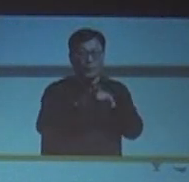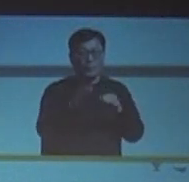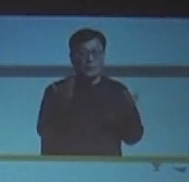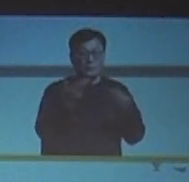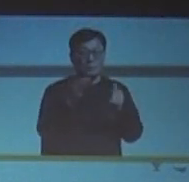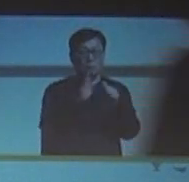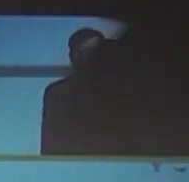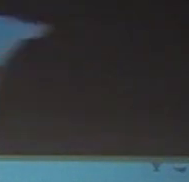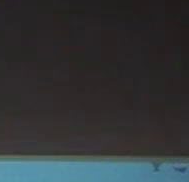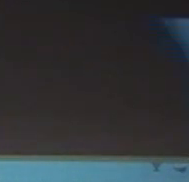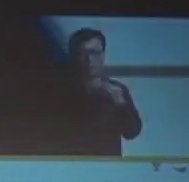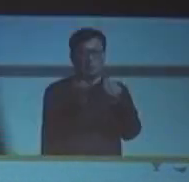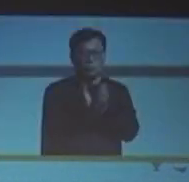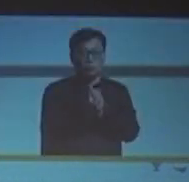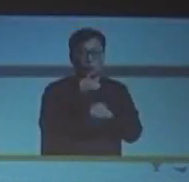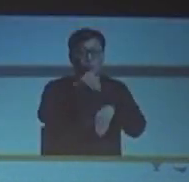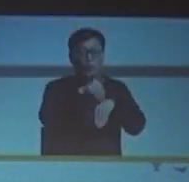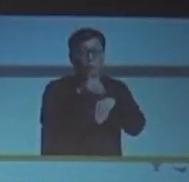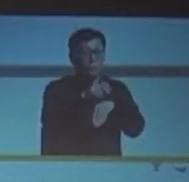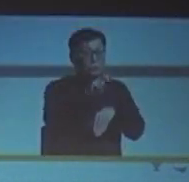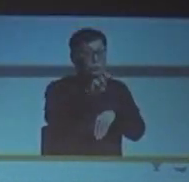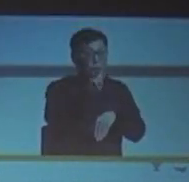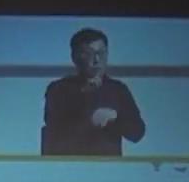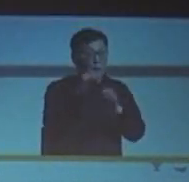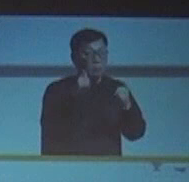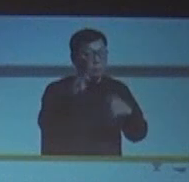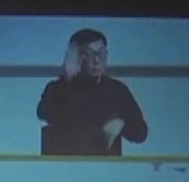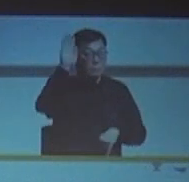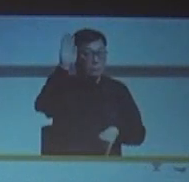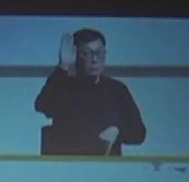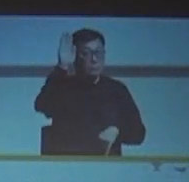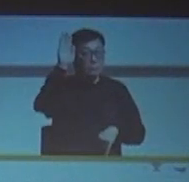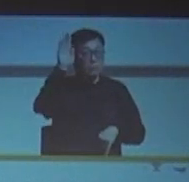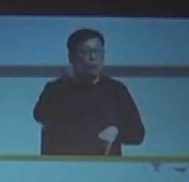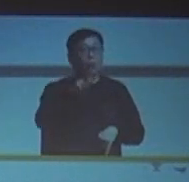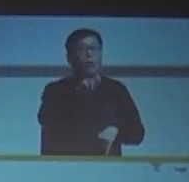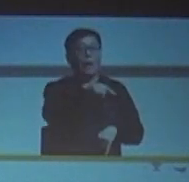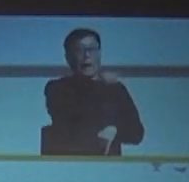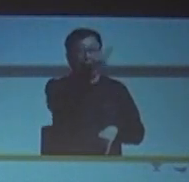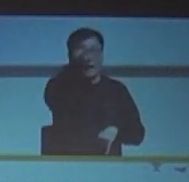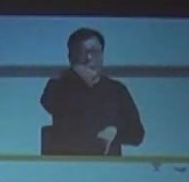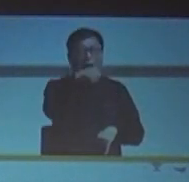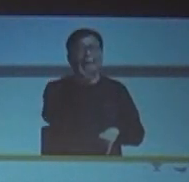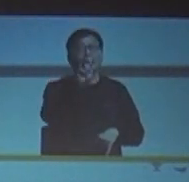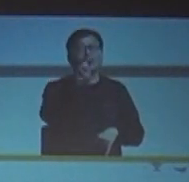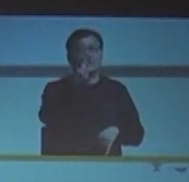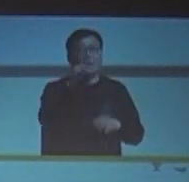직업지원팀 훈련생 23분. 네. 어디 계세요? 손 한번 해주세요. 아, 여기 계세요. 아, 여기.